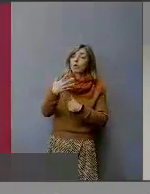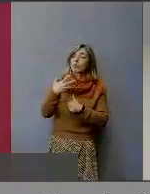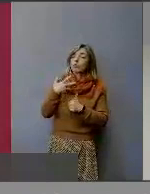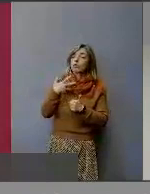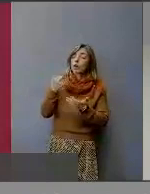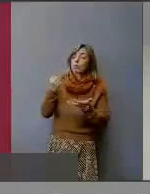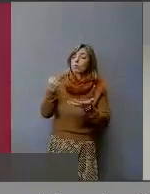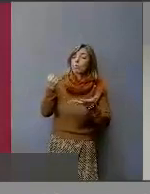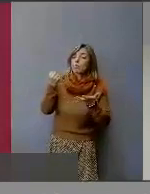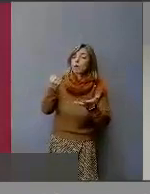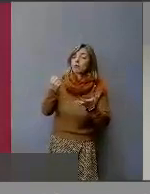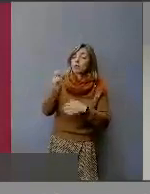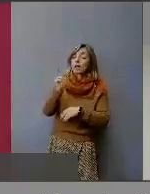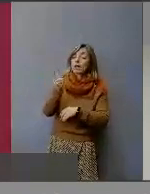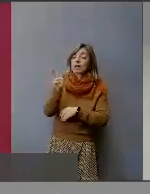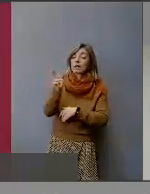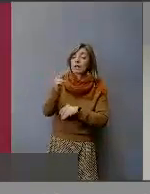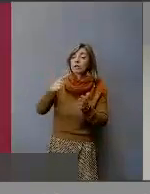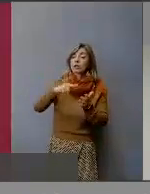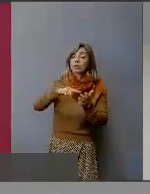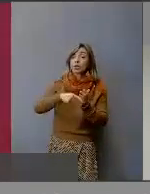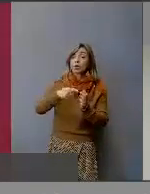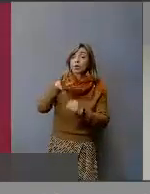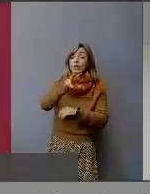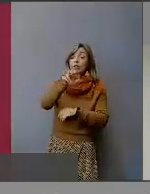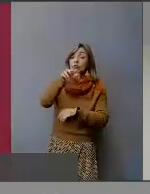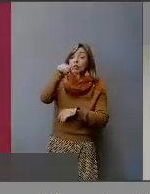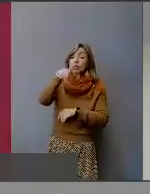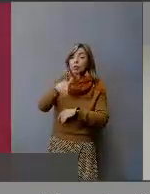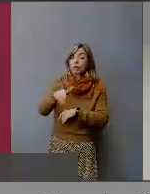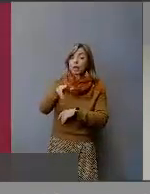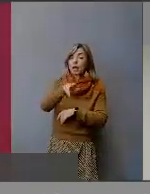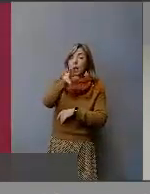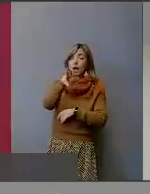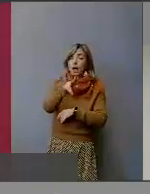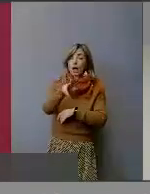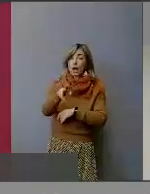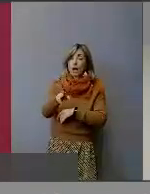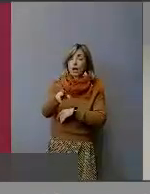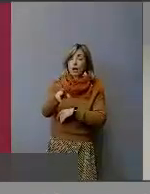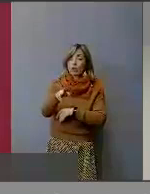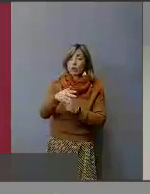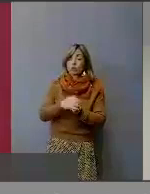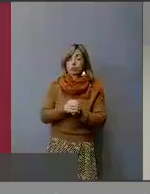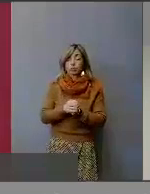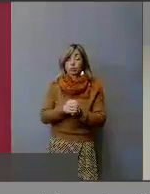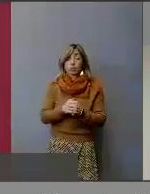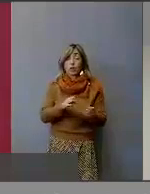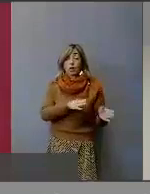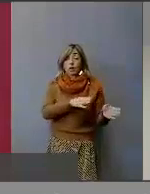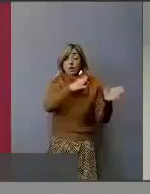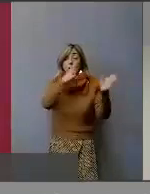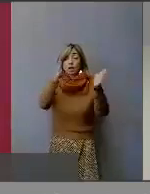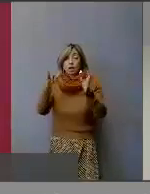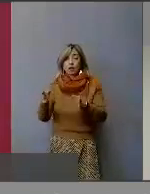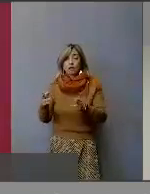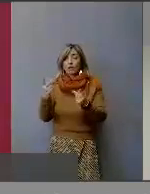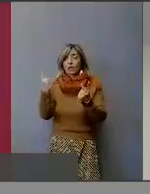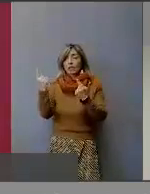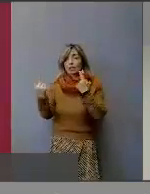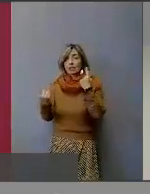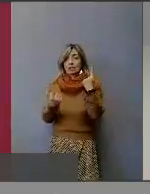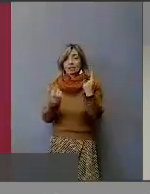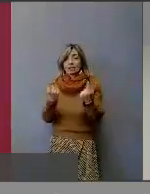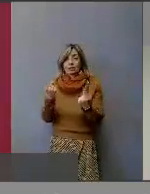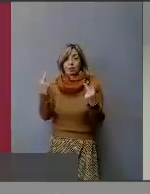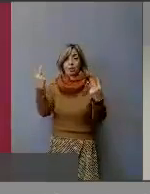mila euro passiamo invece alla realtà insomma deterioramento del pilone del decoy dal e